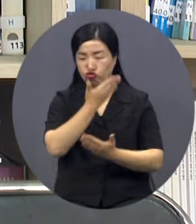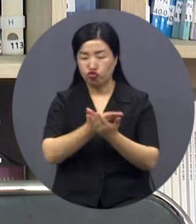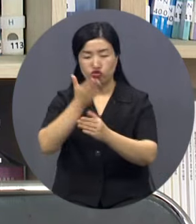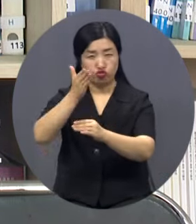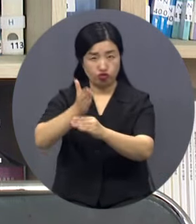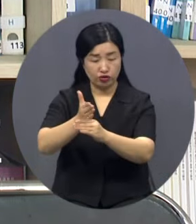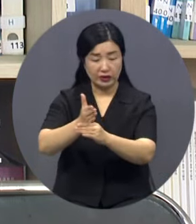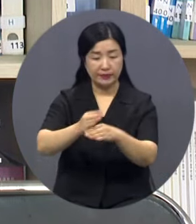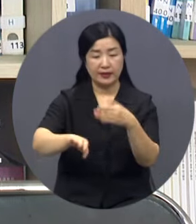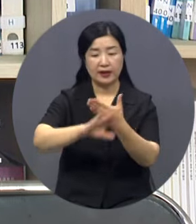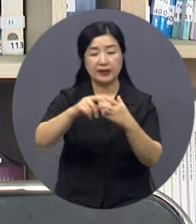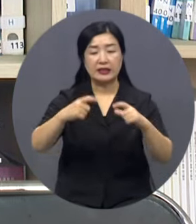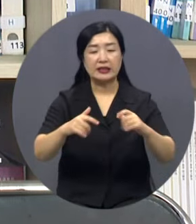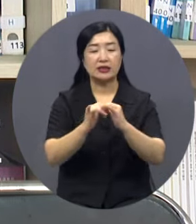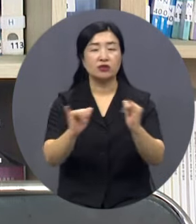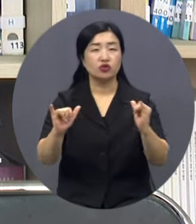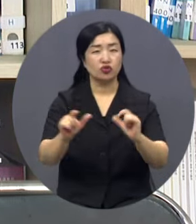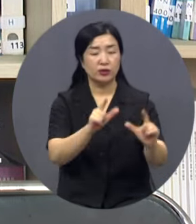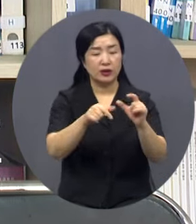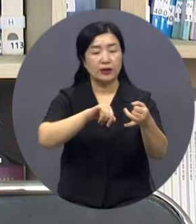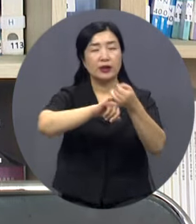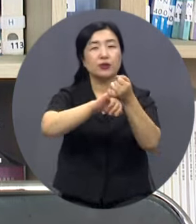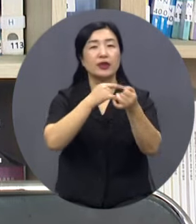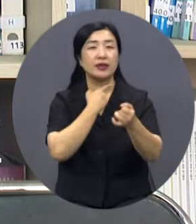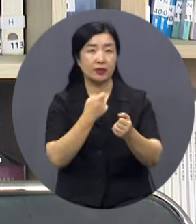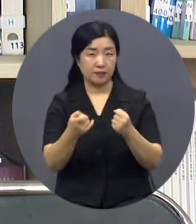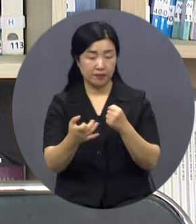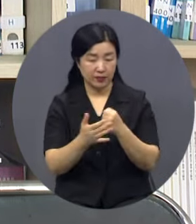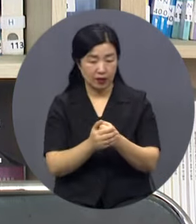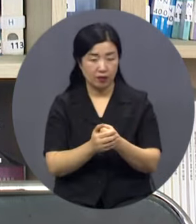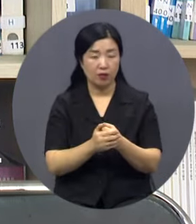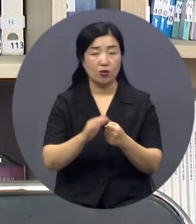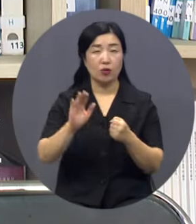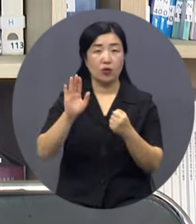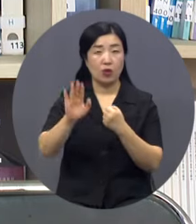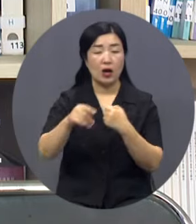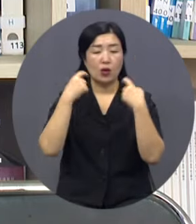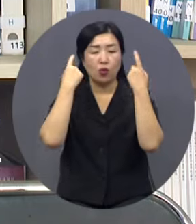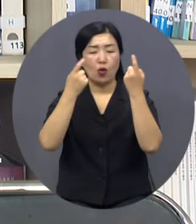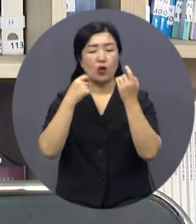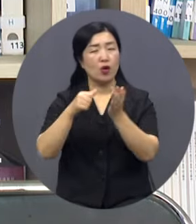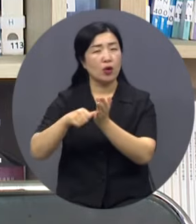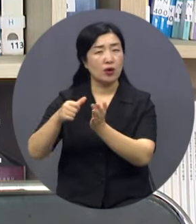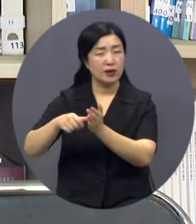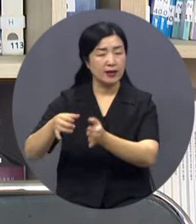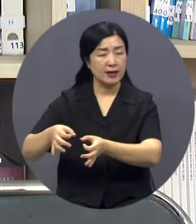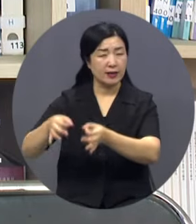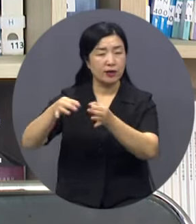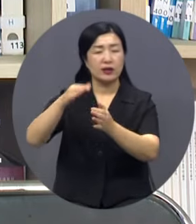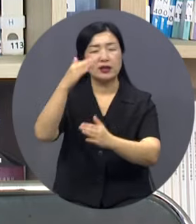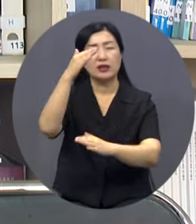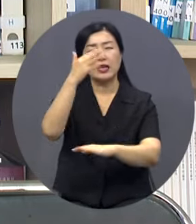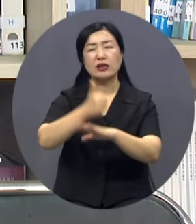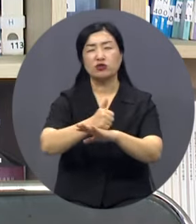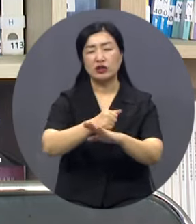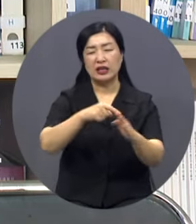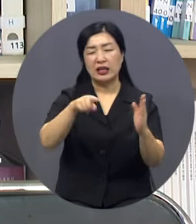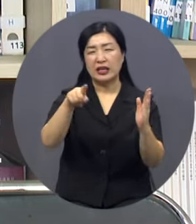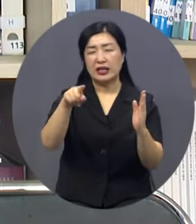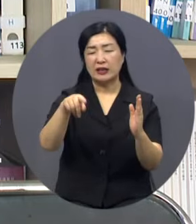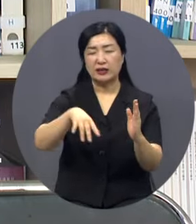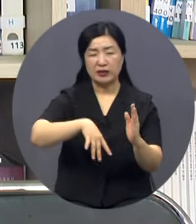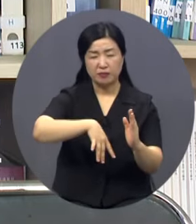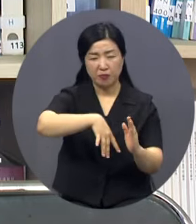주민들하고 약속했던 것들을 것이라든지 관광자원이 되는 것들 런 것들 나중으로 미루는 런